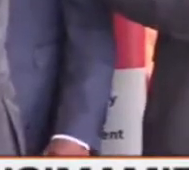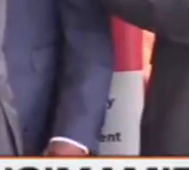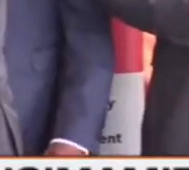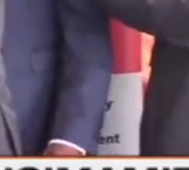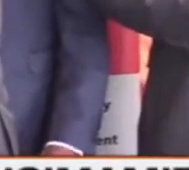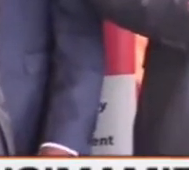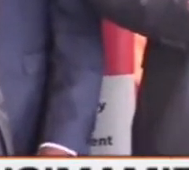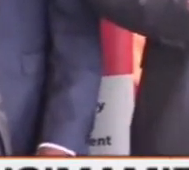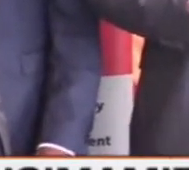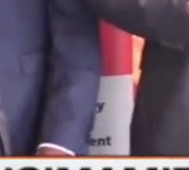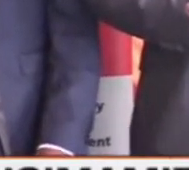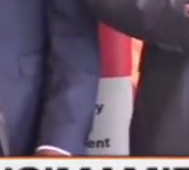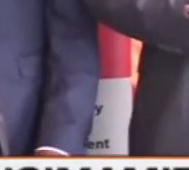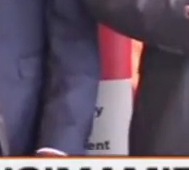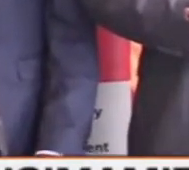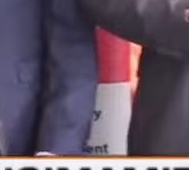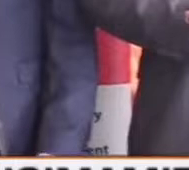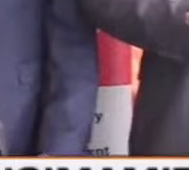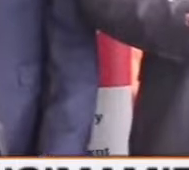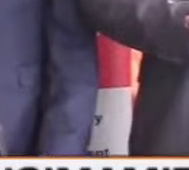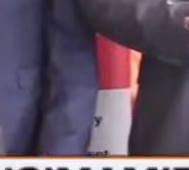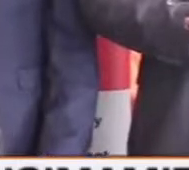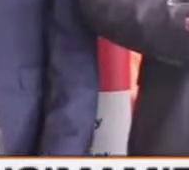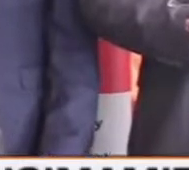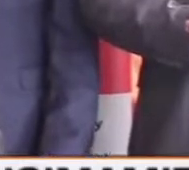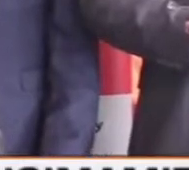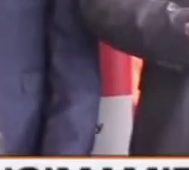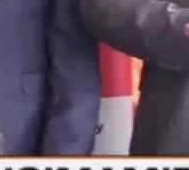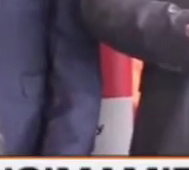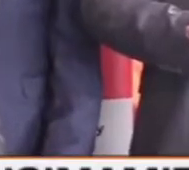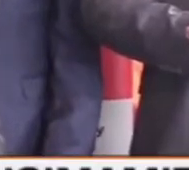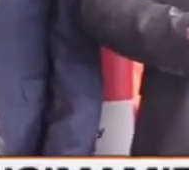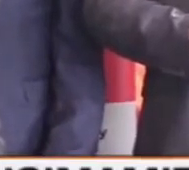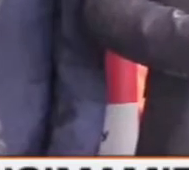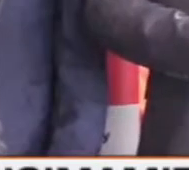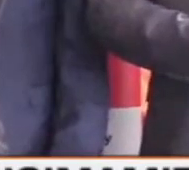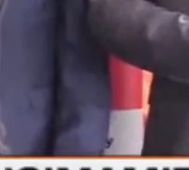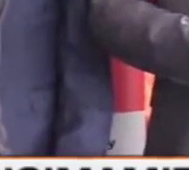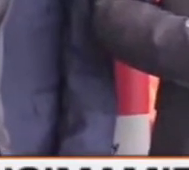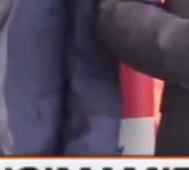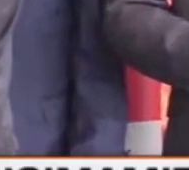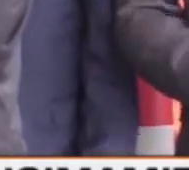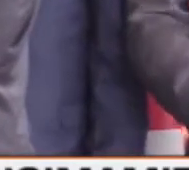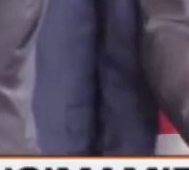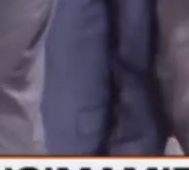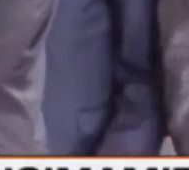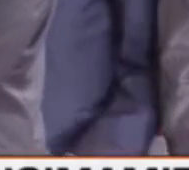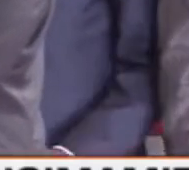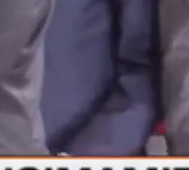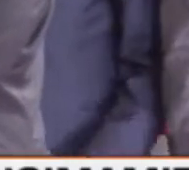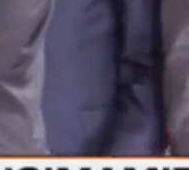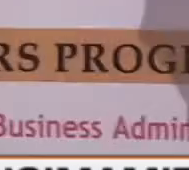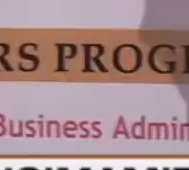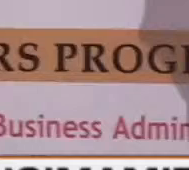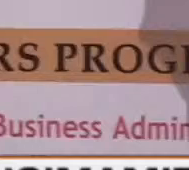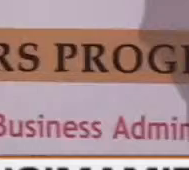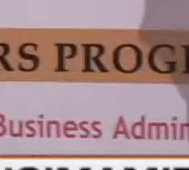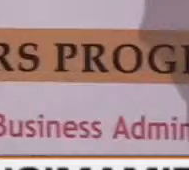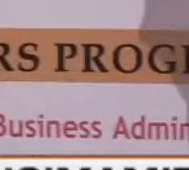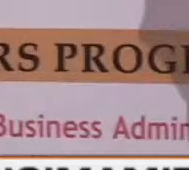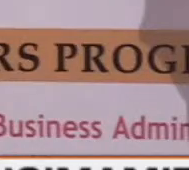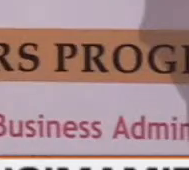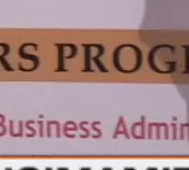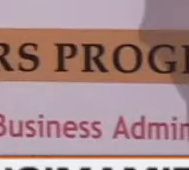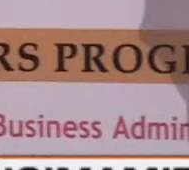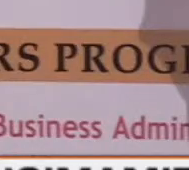Wish our students well as they transit from game more to come and advance their lifetime dreams.